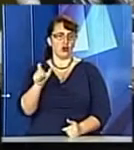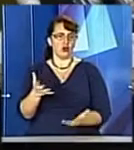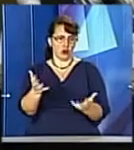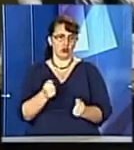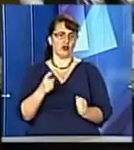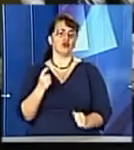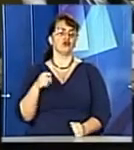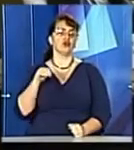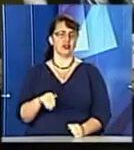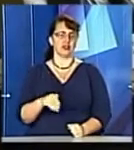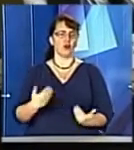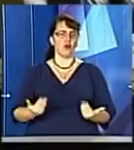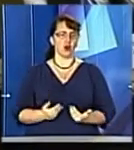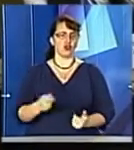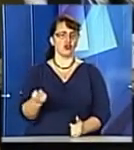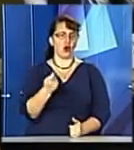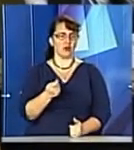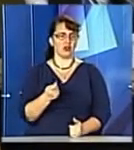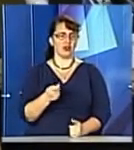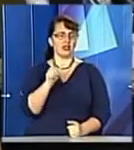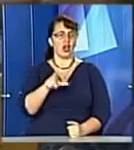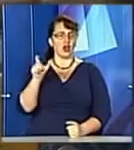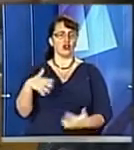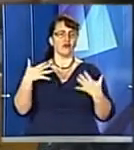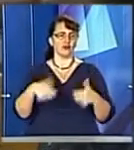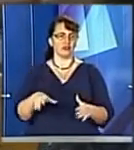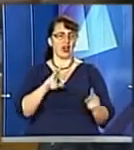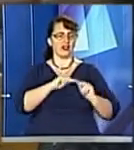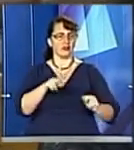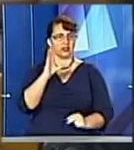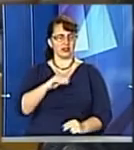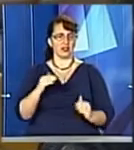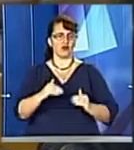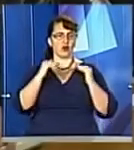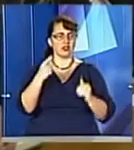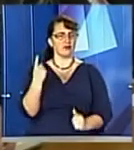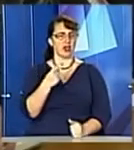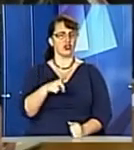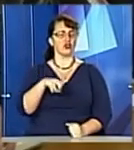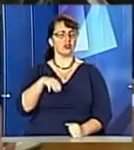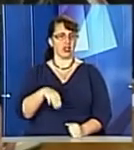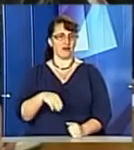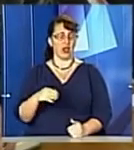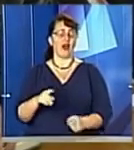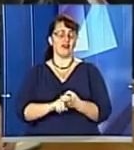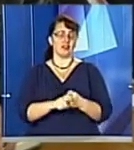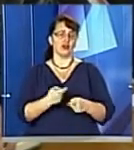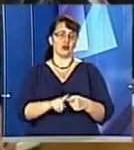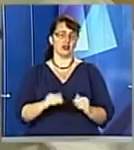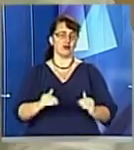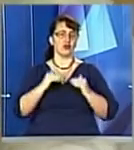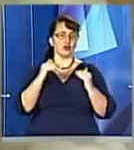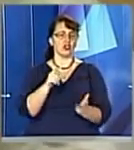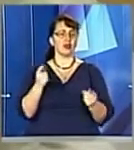тисяч? Прожитковий мінімум для осіб, які втратили працездатність, зріс з 1 травня. У зв'язку з цим зросла й мінімальна пенсія. Відтепер